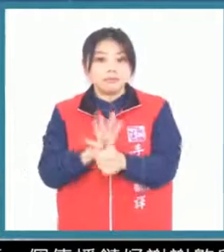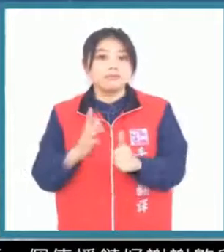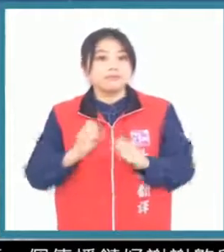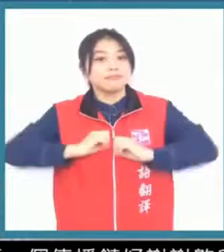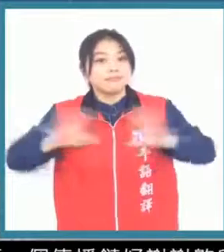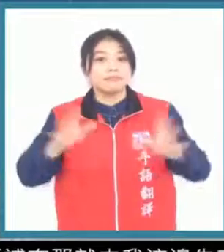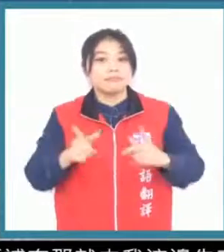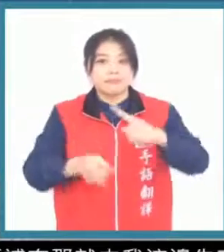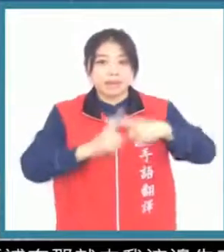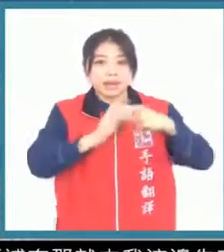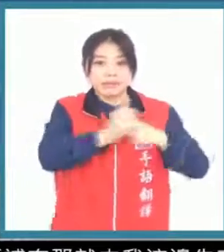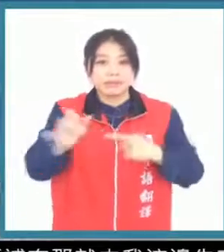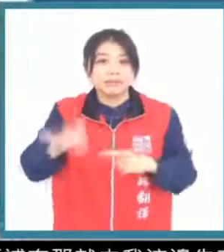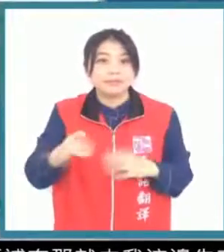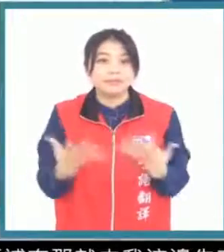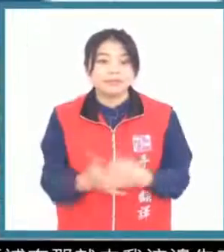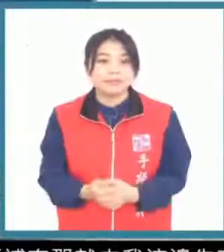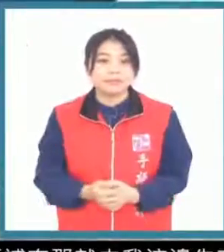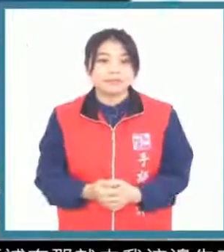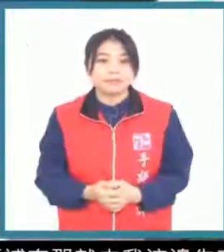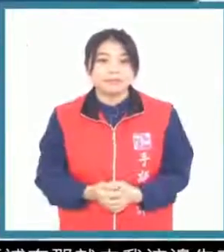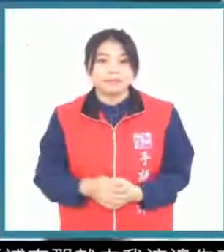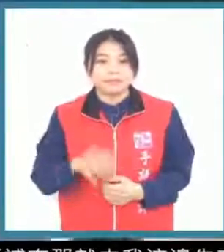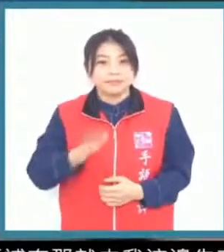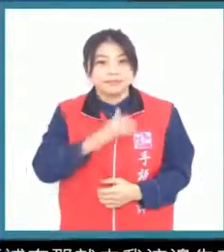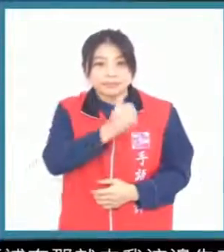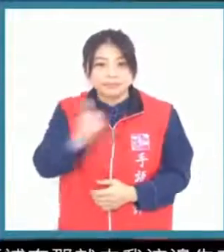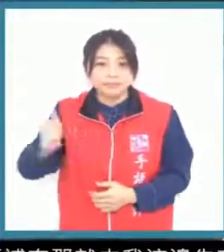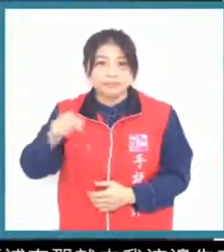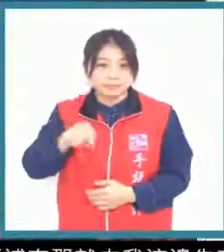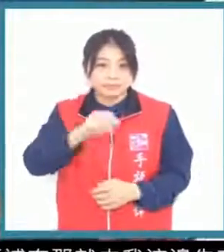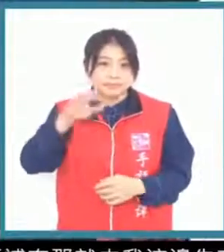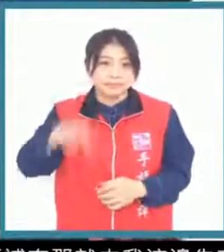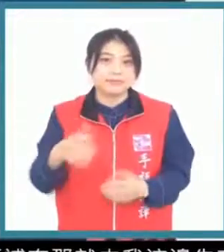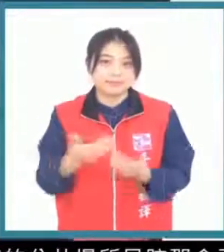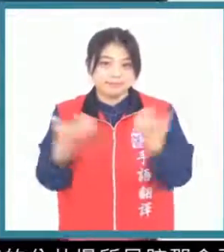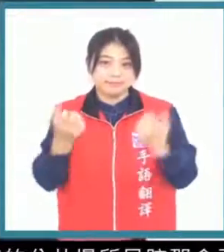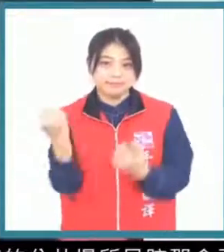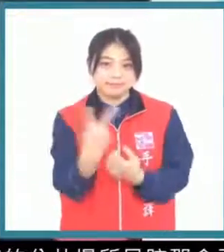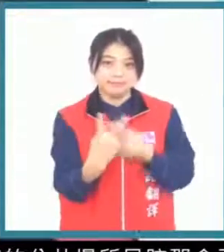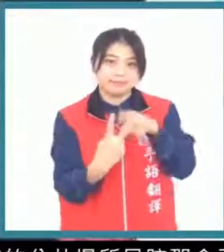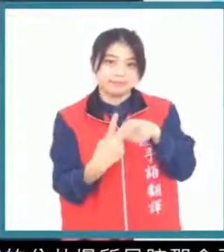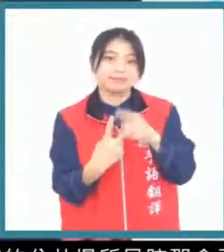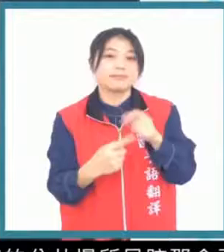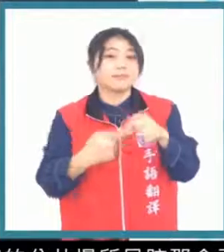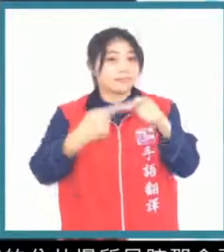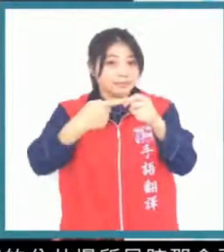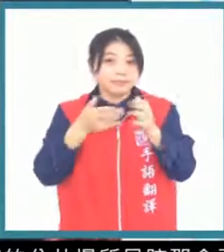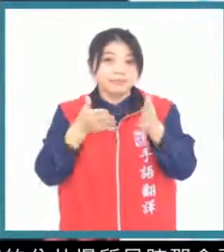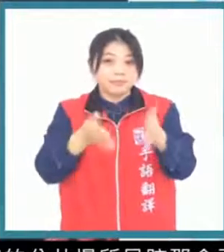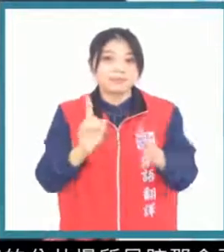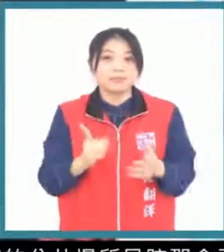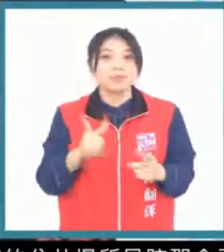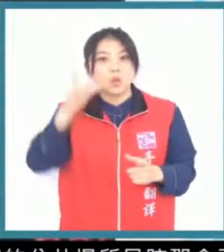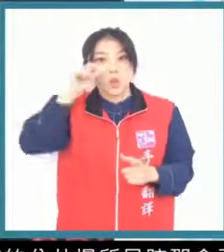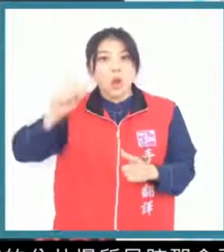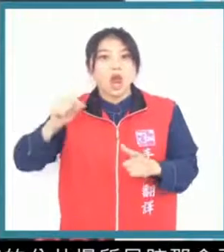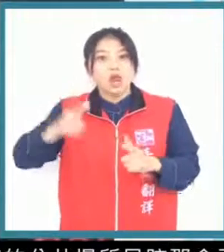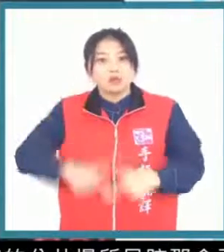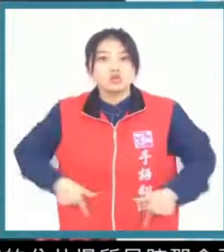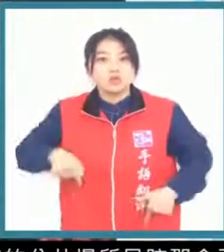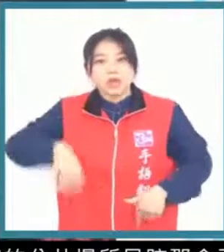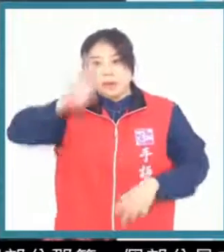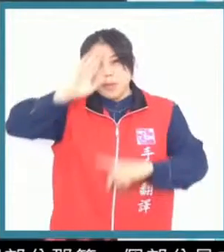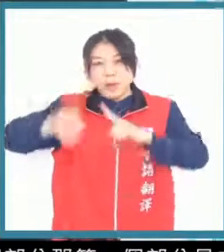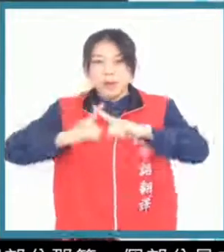天个案的公共场所足迹。那今天足迹的部分我们分为两个部分，那第一个部分是远雄自贸港区确诊